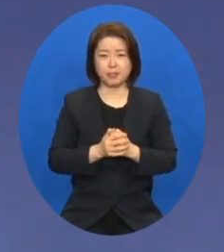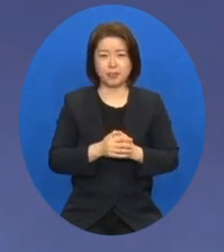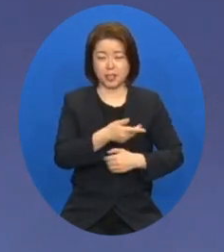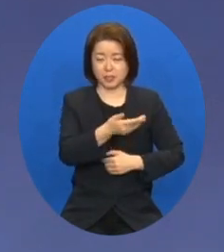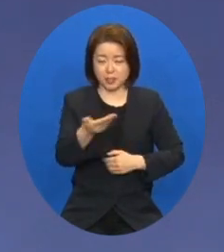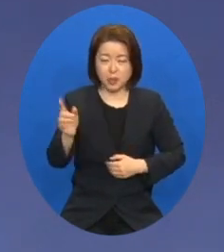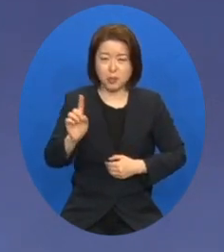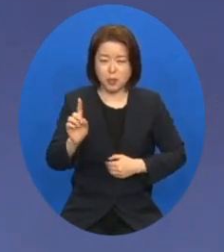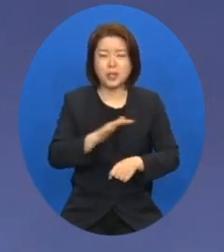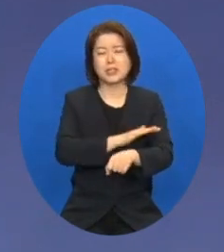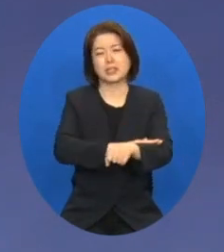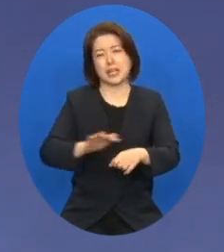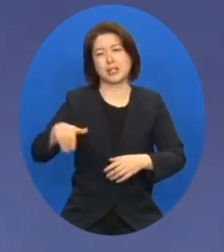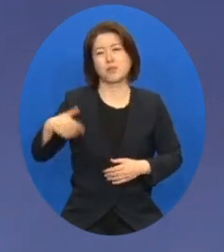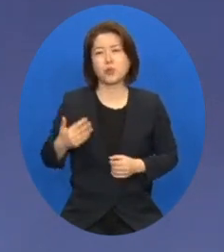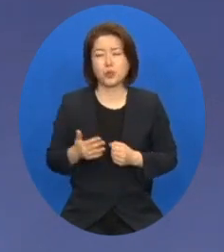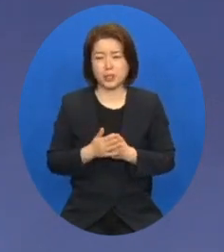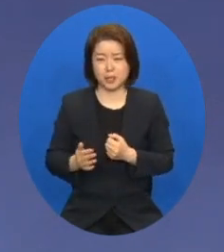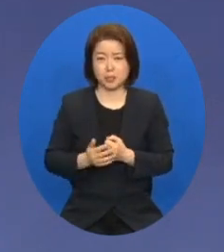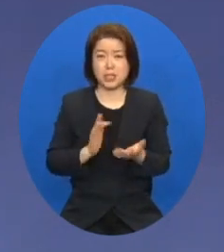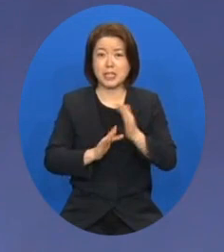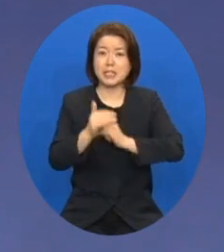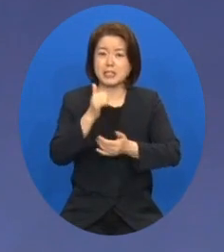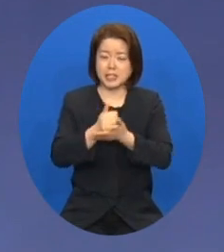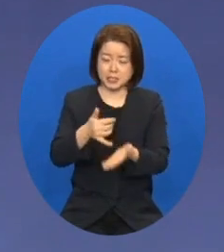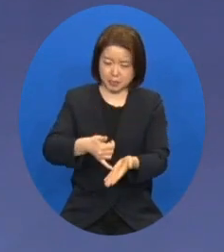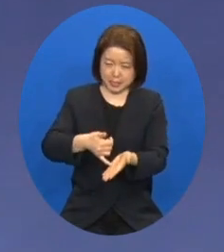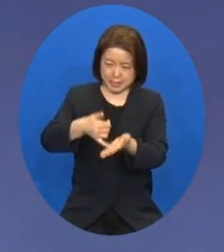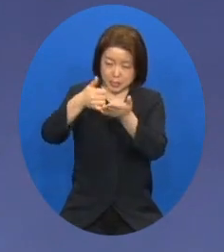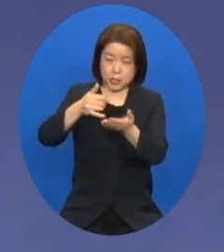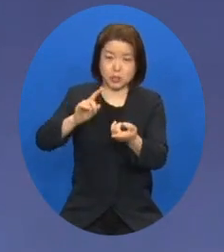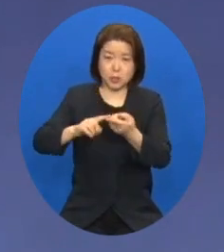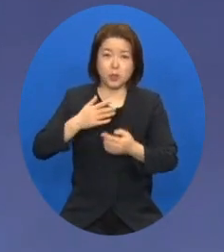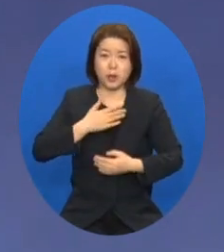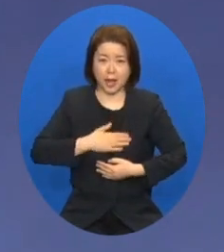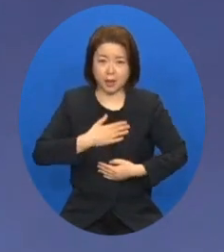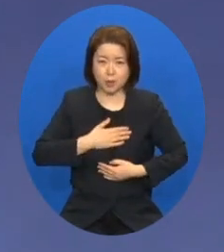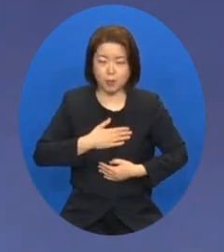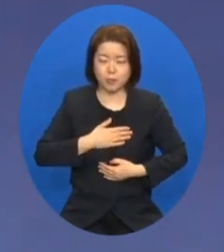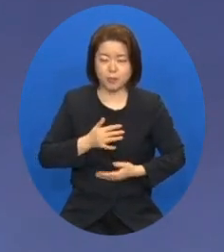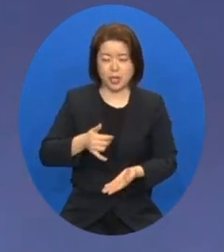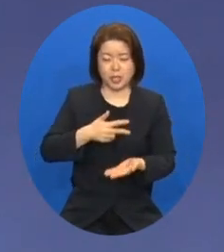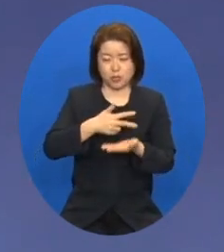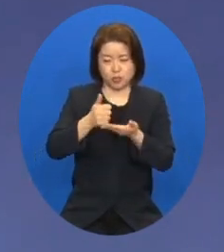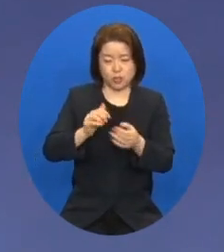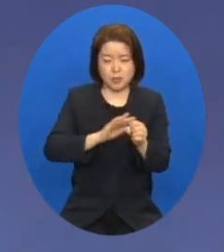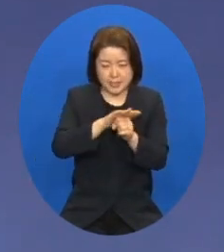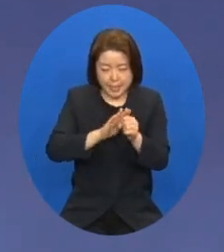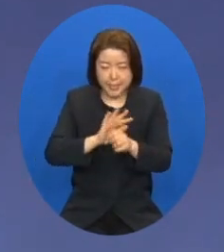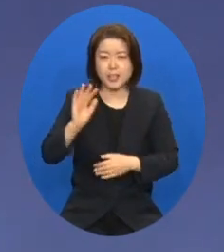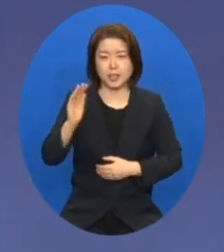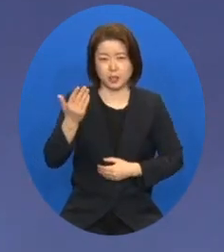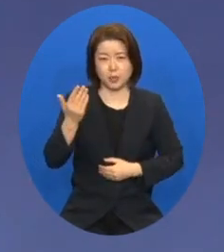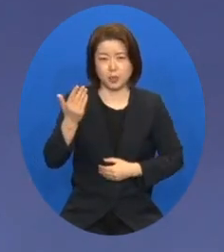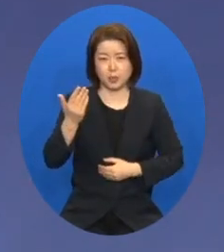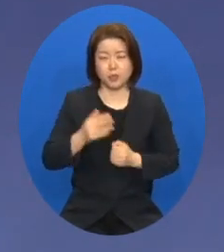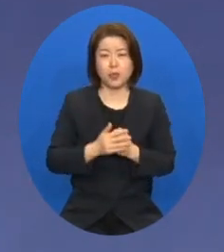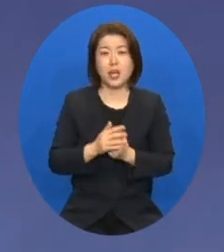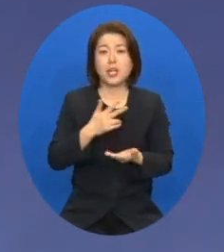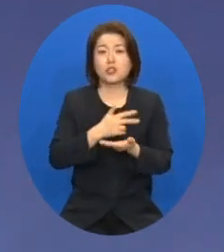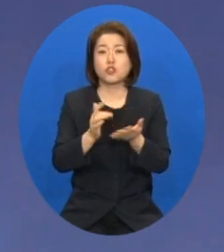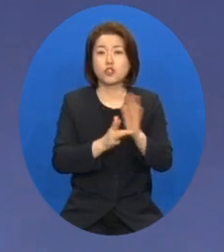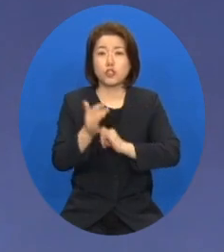그렇습니다 예수님을 인격적으로 알고 주님을 사랑하게 되고 주